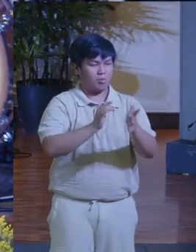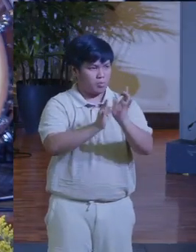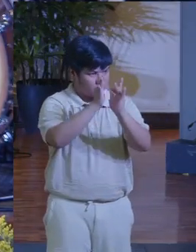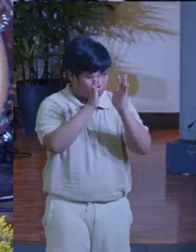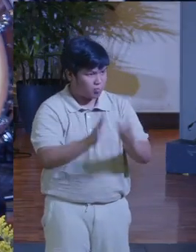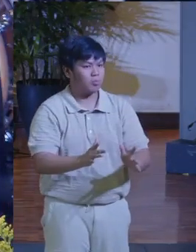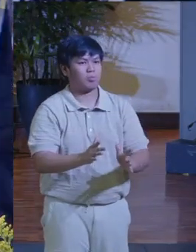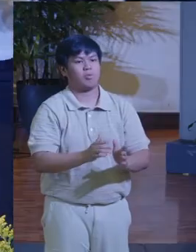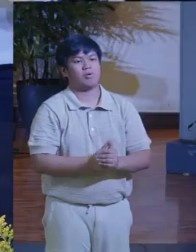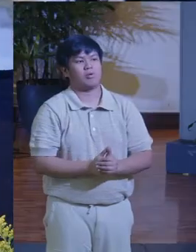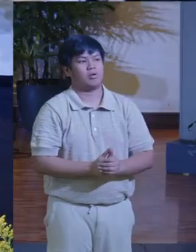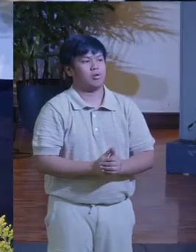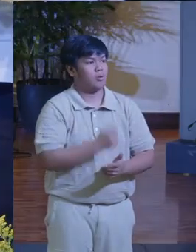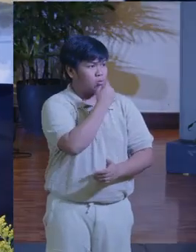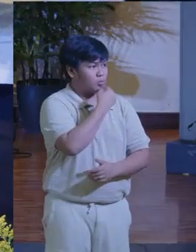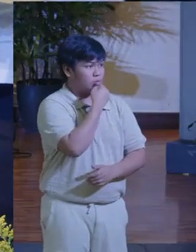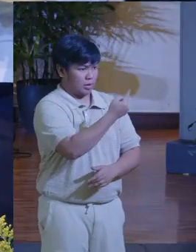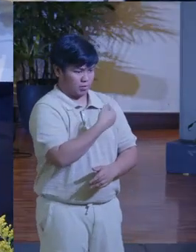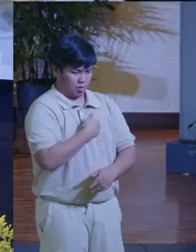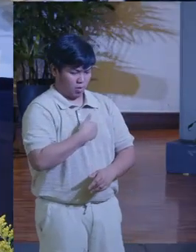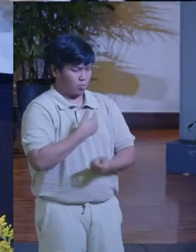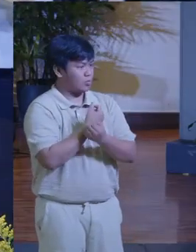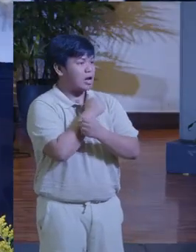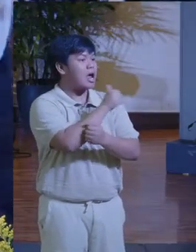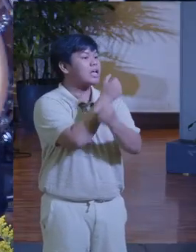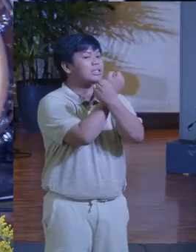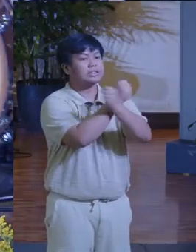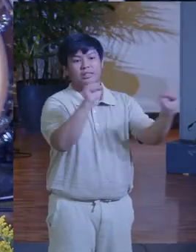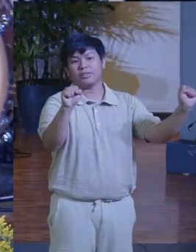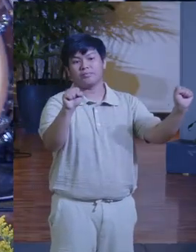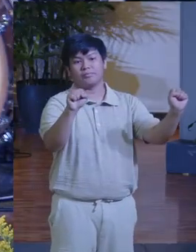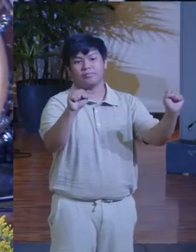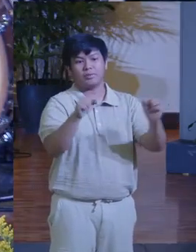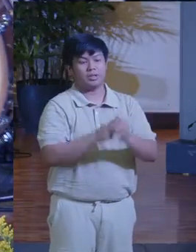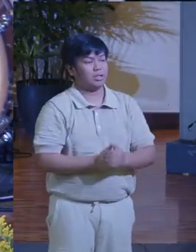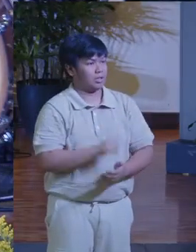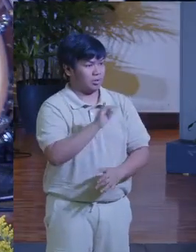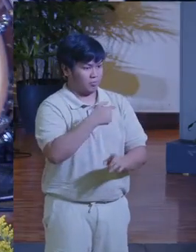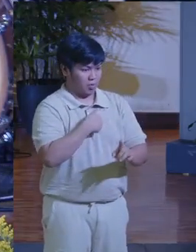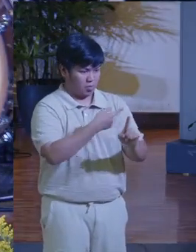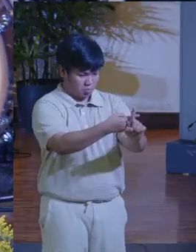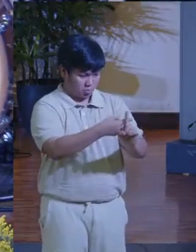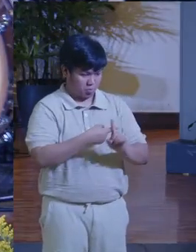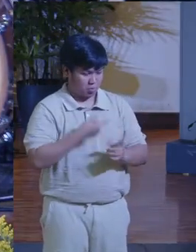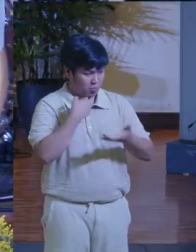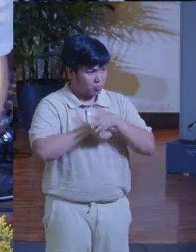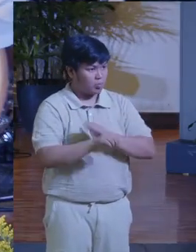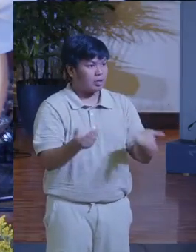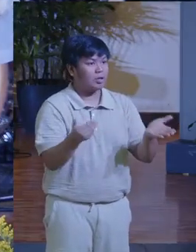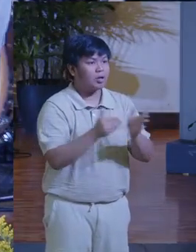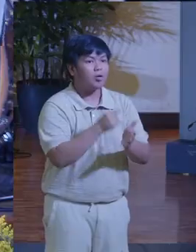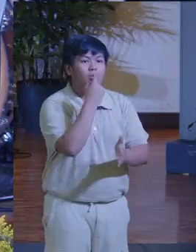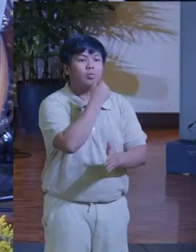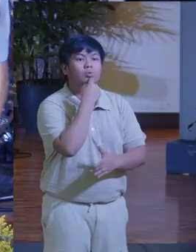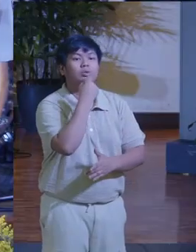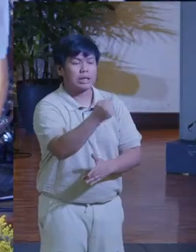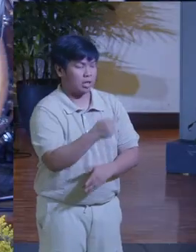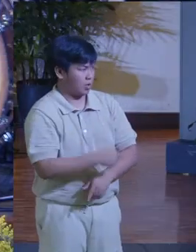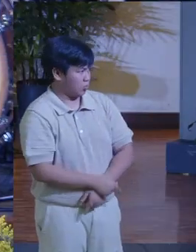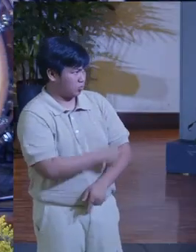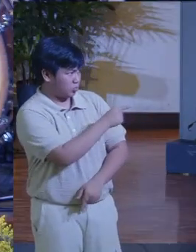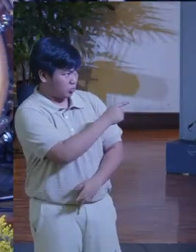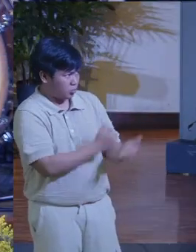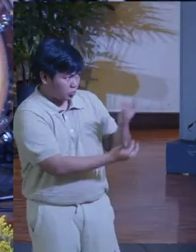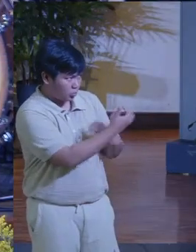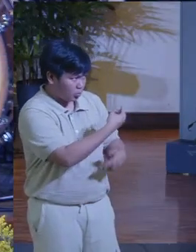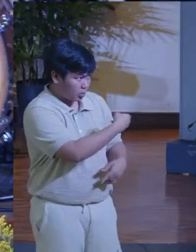magsasabi na hindi tayo saved? Yung mga tinawag ni Kristo, yung mga binorn again niya. Sino ang magsasabi? Ang sabi